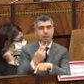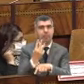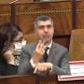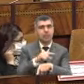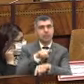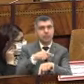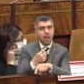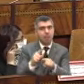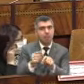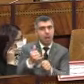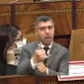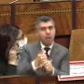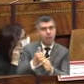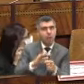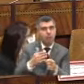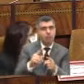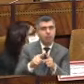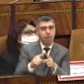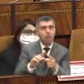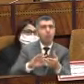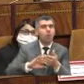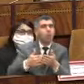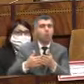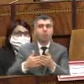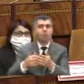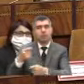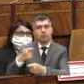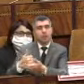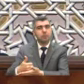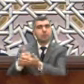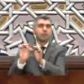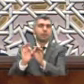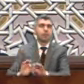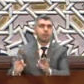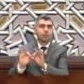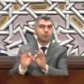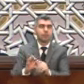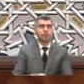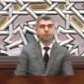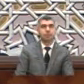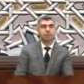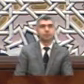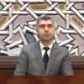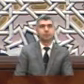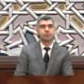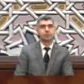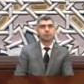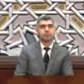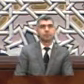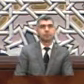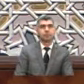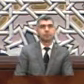لاصحاب المقاهي وهذا غادي نتفاداو هادشي اللي انتم. شكرا سيد النائب، انتهى الوقت. تفضل سي